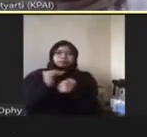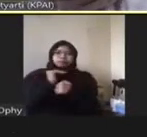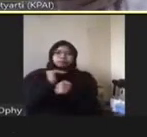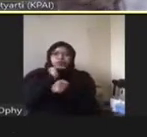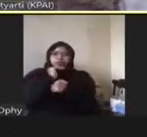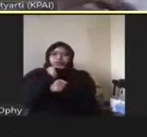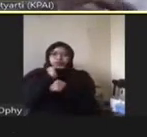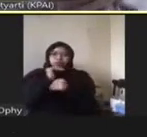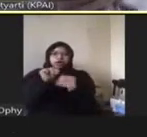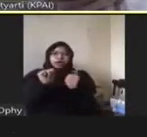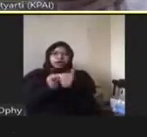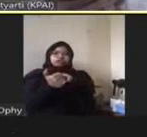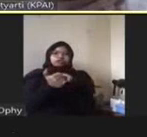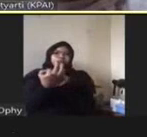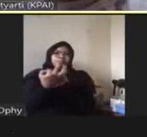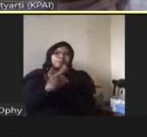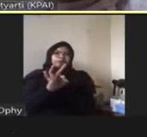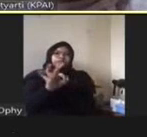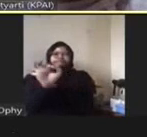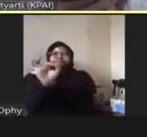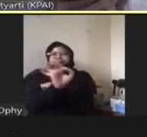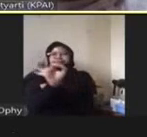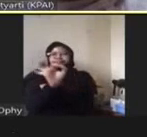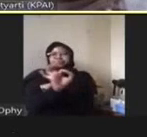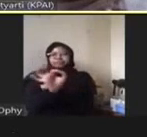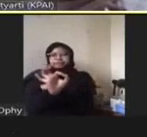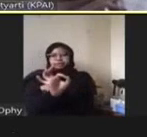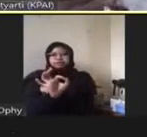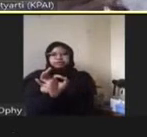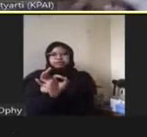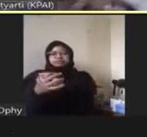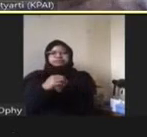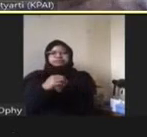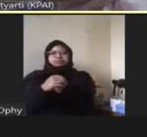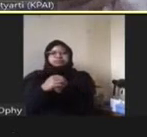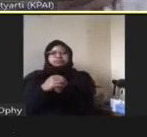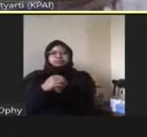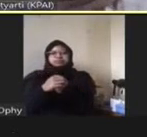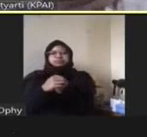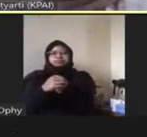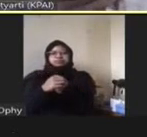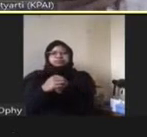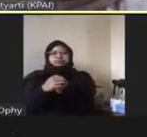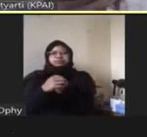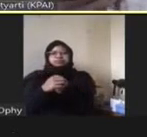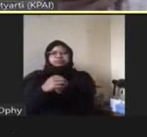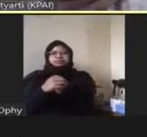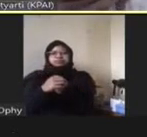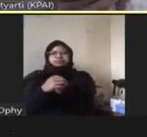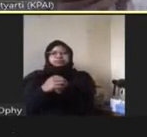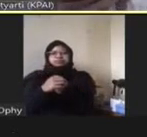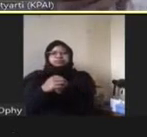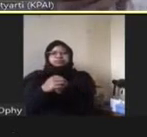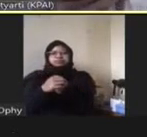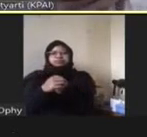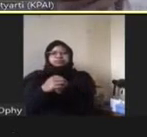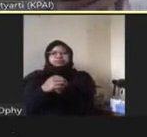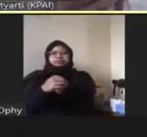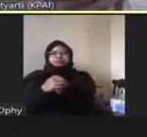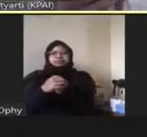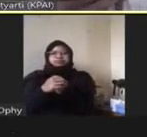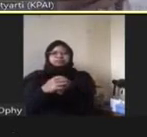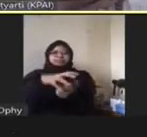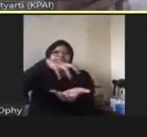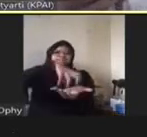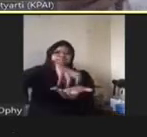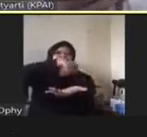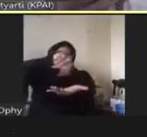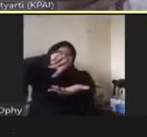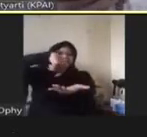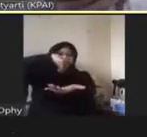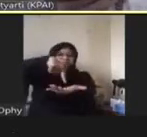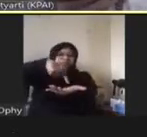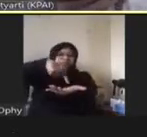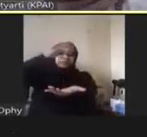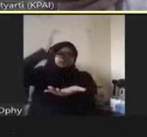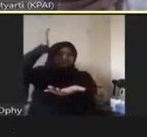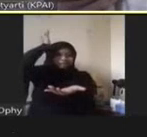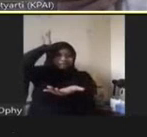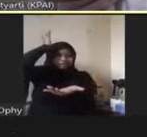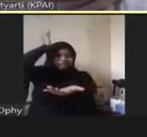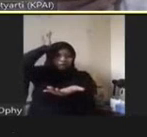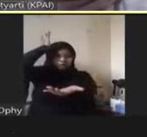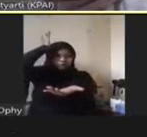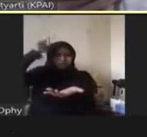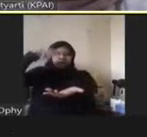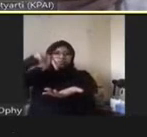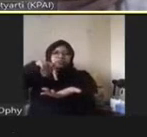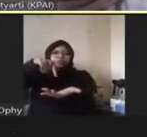baru, COVID selama seminggu jadi 0 kasus. Kemudian yang sudah dinyatakan zona hijau atas rekomendasi pakar penyakit menular,